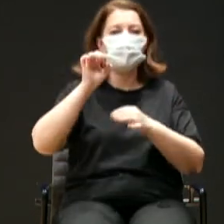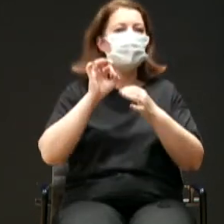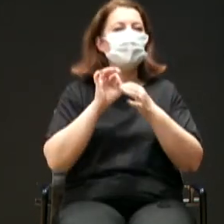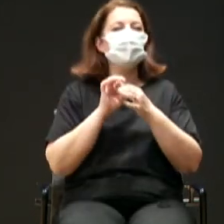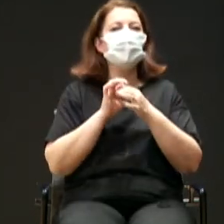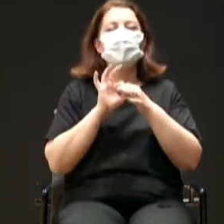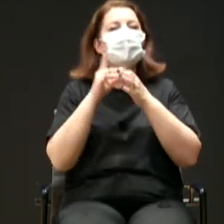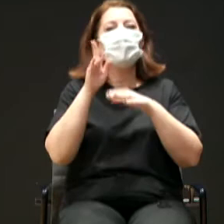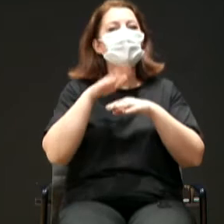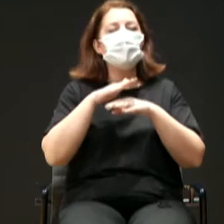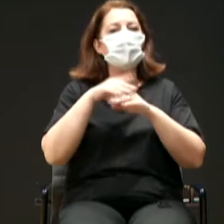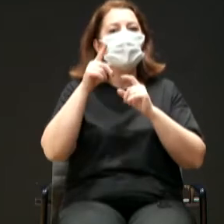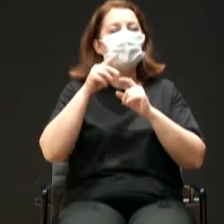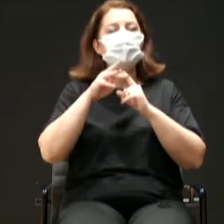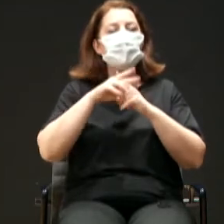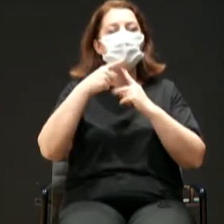TEİAŞ?